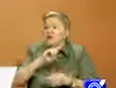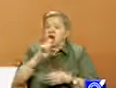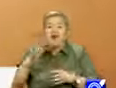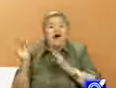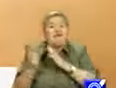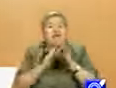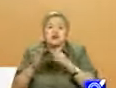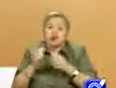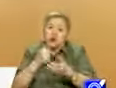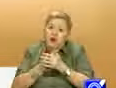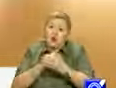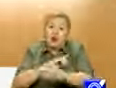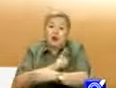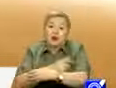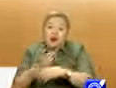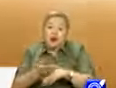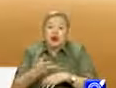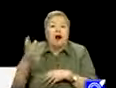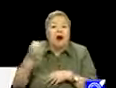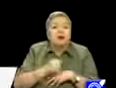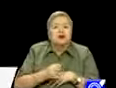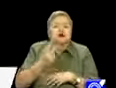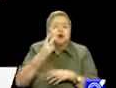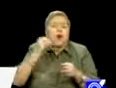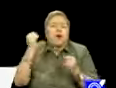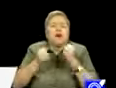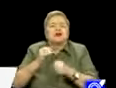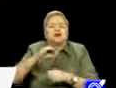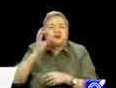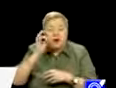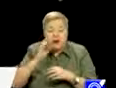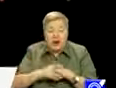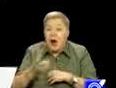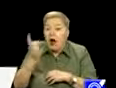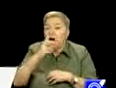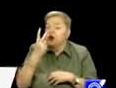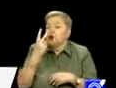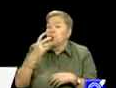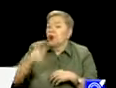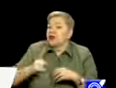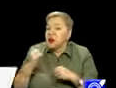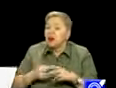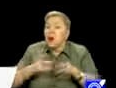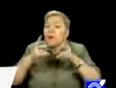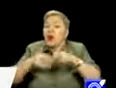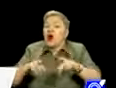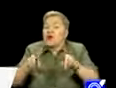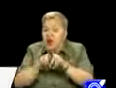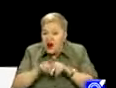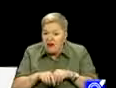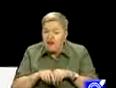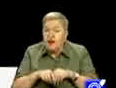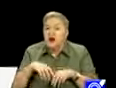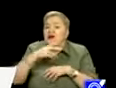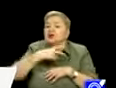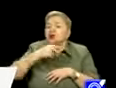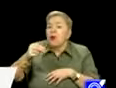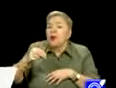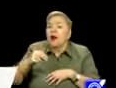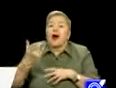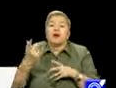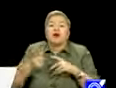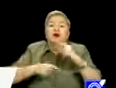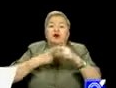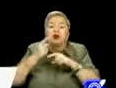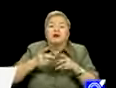fata locului Au fost mobilizate două autospeciale de stingere alte două trenuri cu persoane au rămas blocate pe ecran și au plecat spre destinatie doar